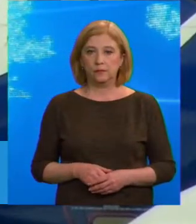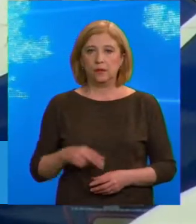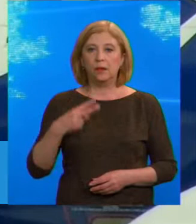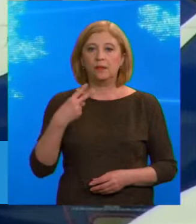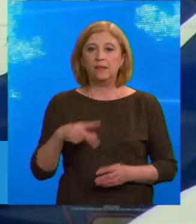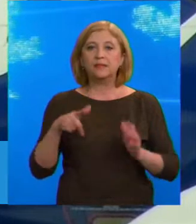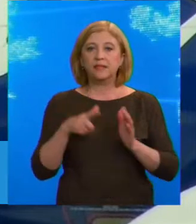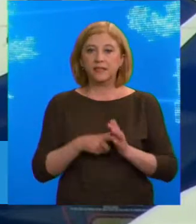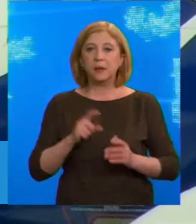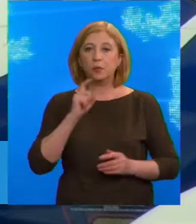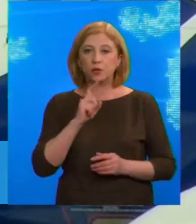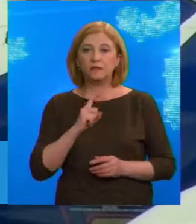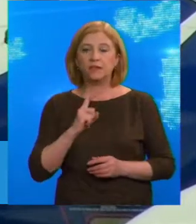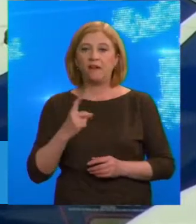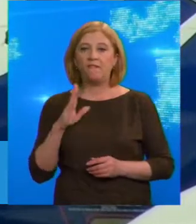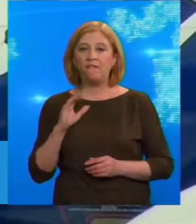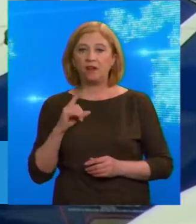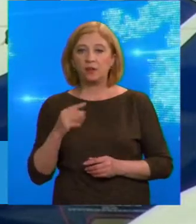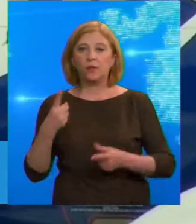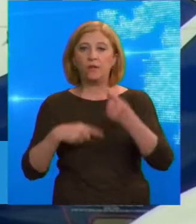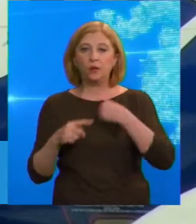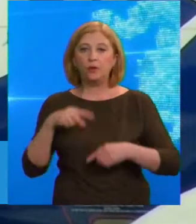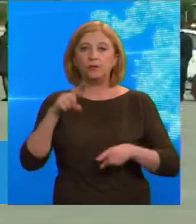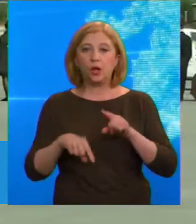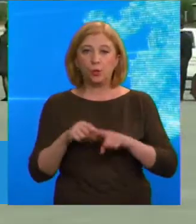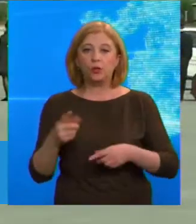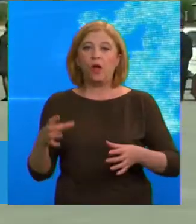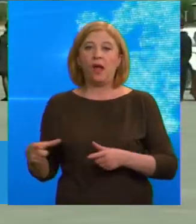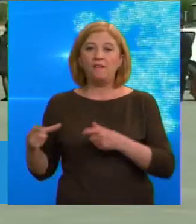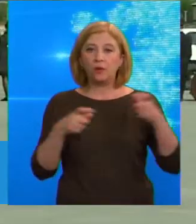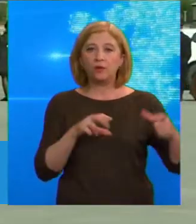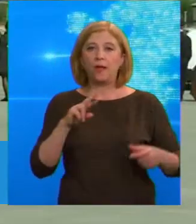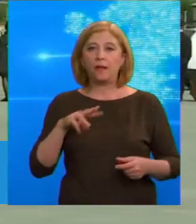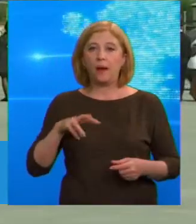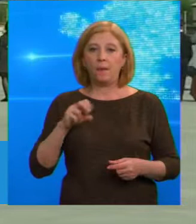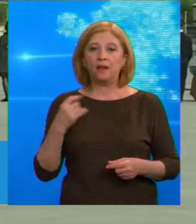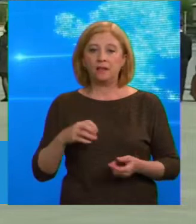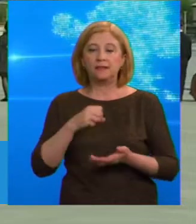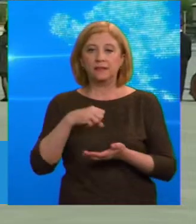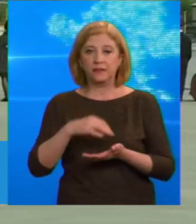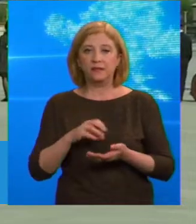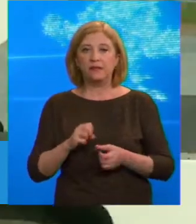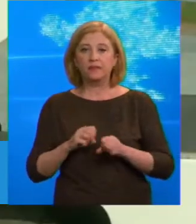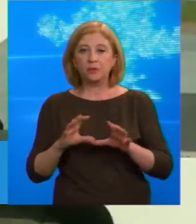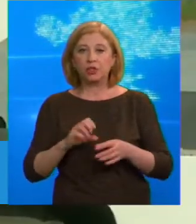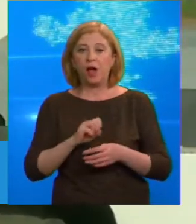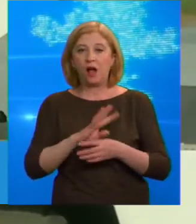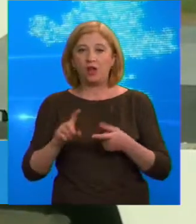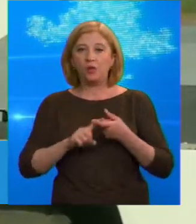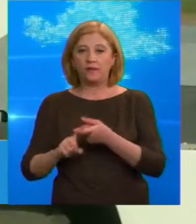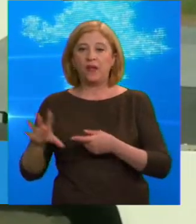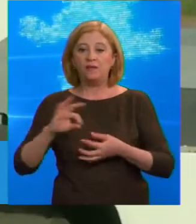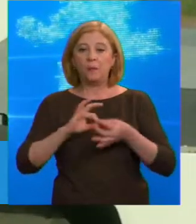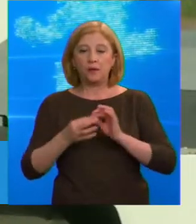27 южноуральских вахтовиков вернулись на родину. Их эвакуировали с Ямала, где была зафиксирована вспышка коронавируса. Все